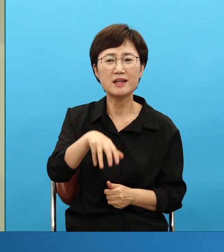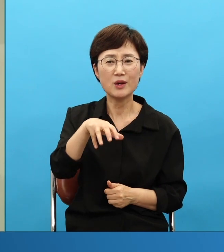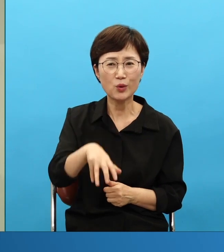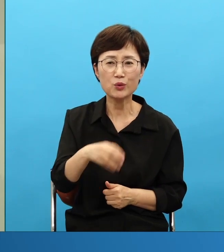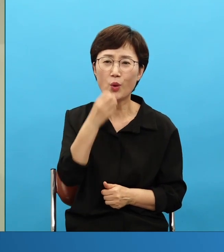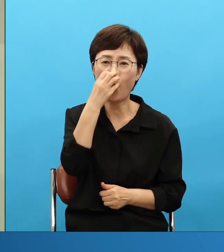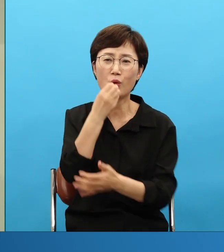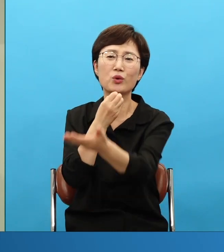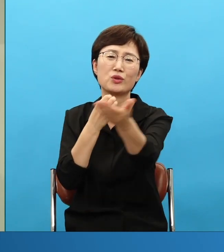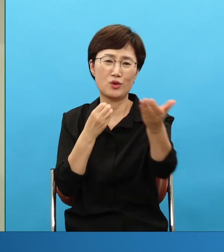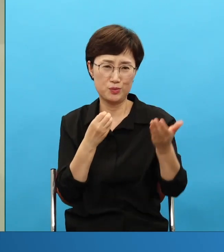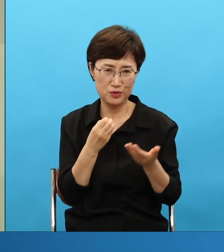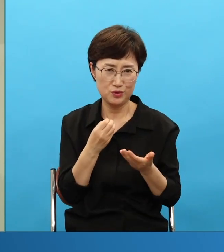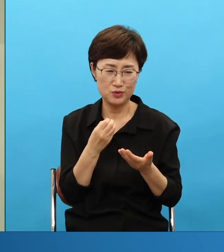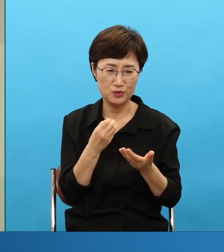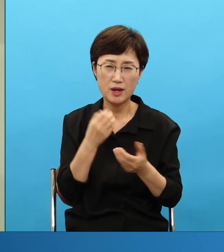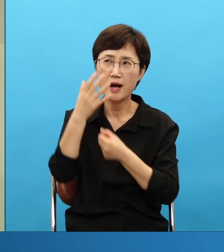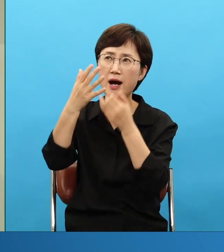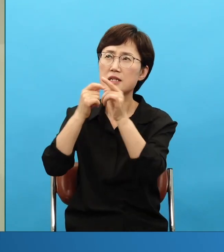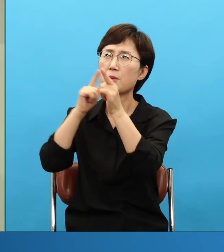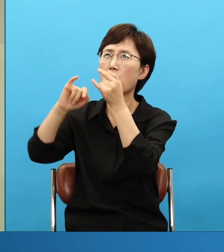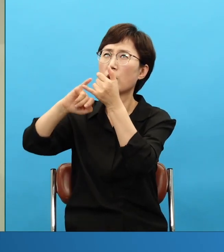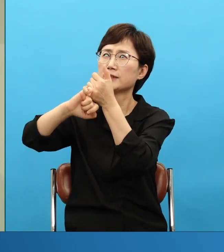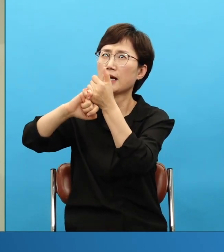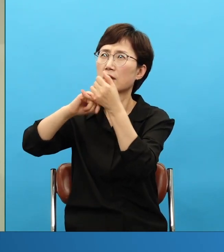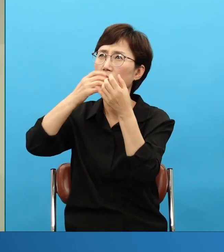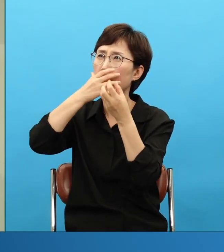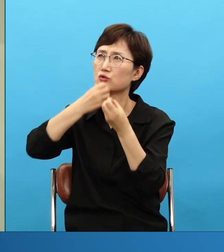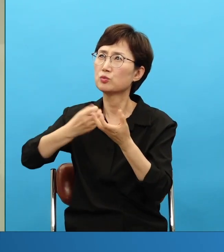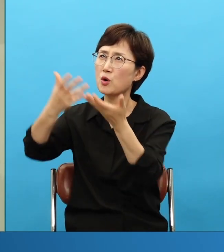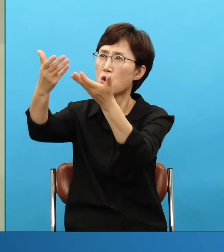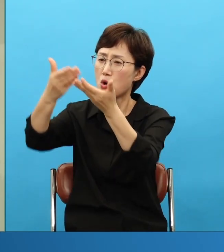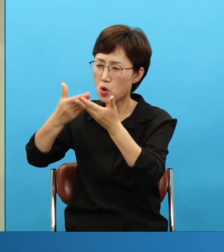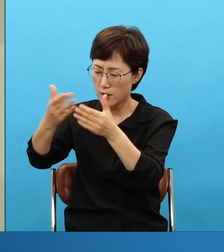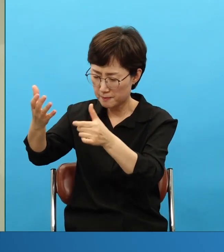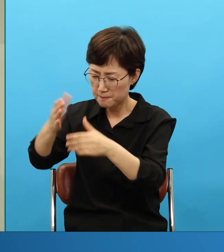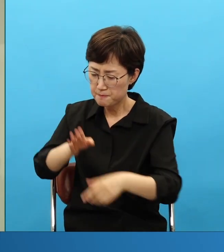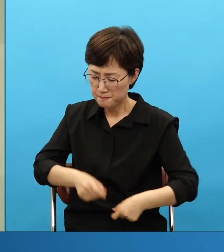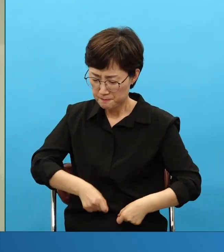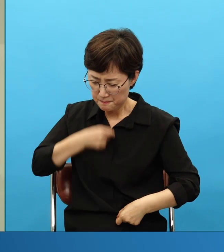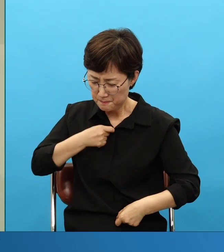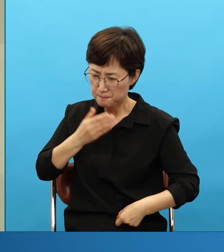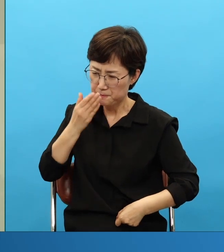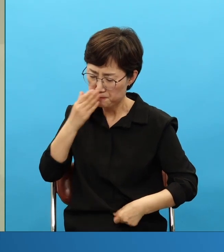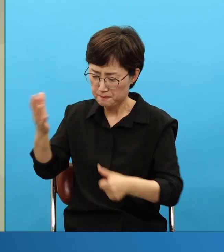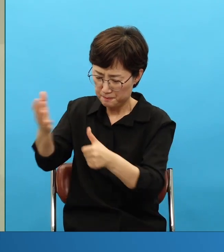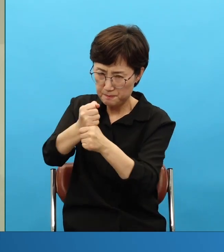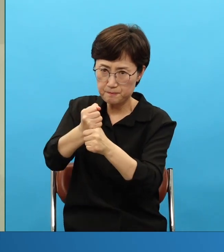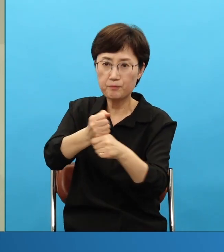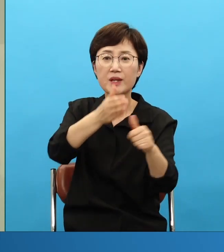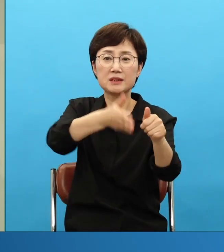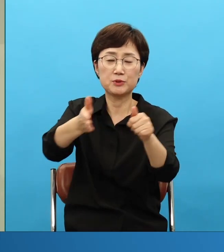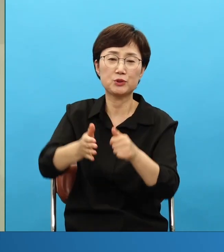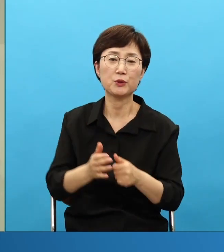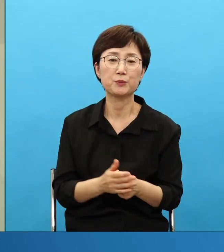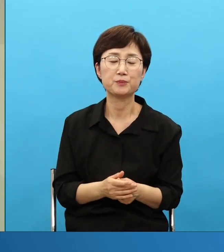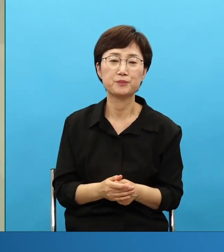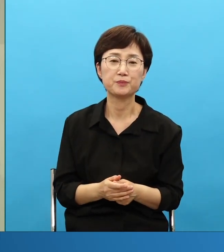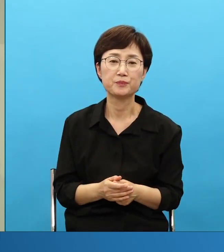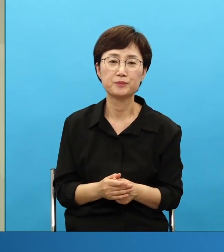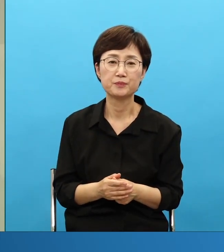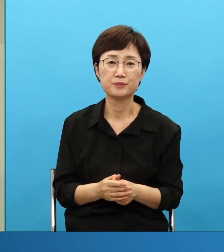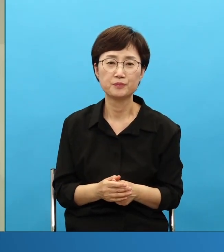여러분이 진짜 하나님의 축복 언약을 붙잡아라. That here you have to truly grab hold of God's grace and 그래서 blessings. 성경을 자세히 So 보세요. look carefully at the